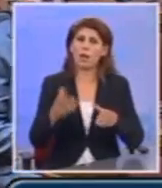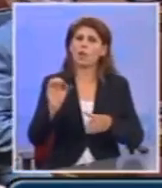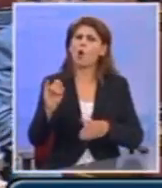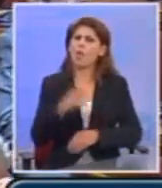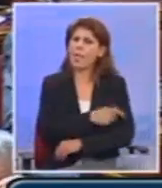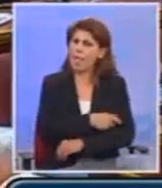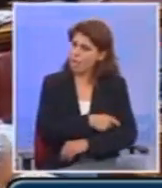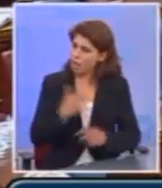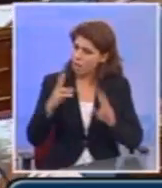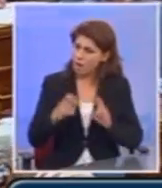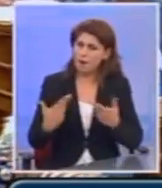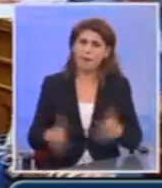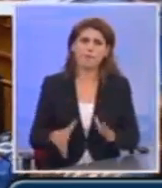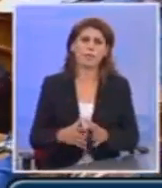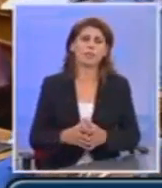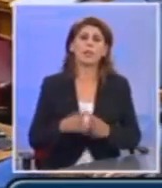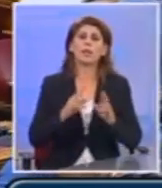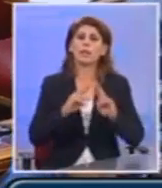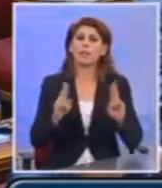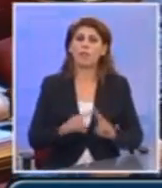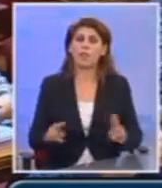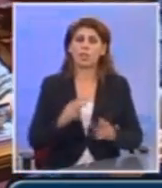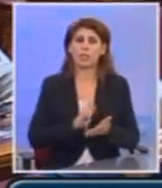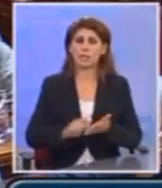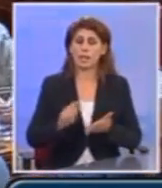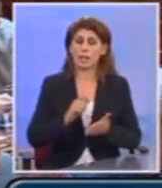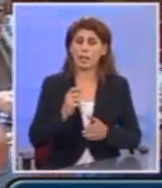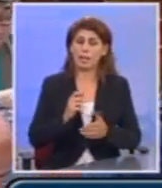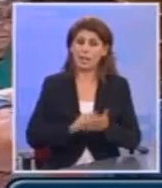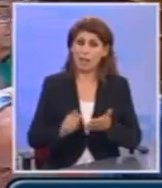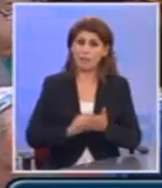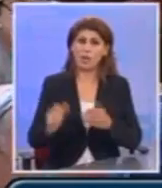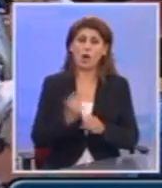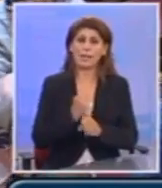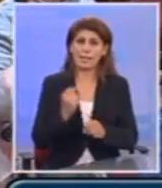οηε ε και το διεθνές γραφείο εργασίας